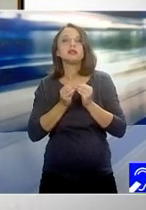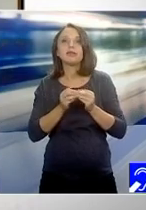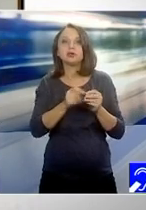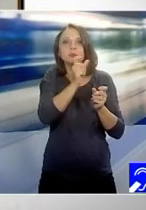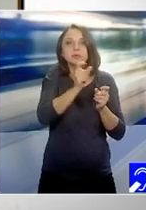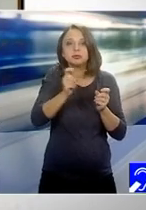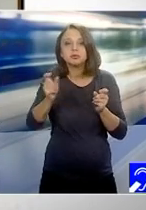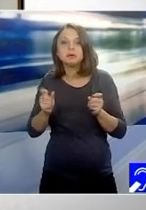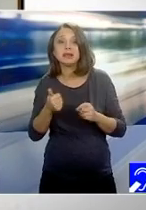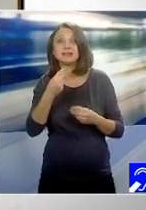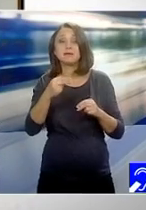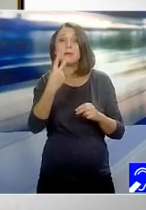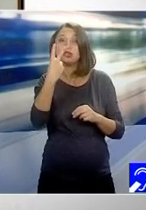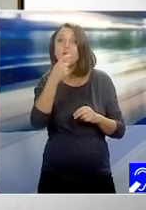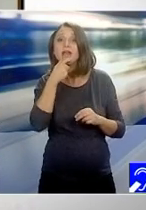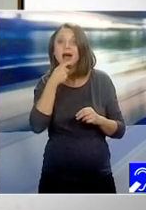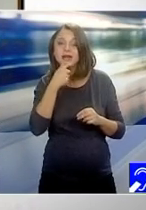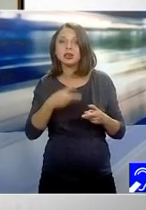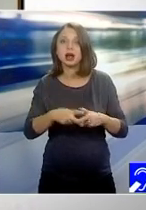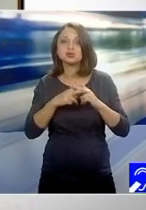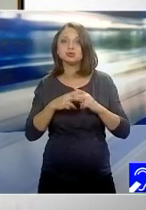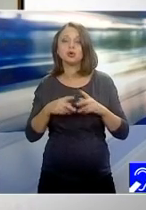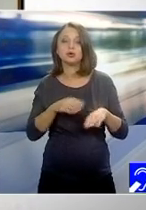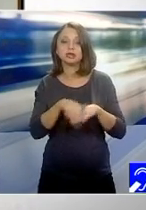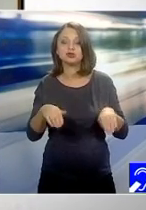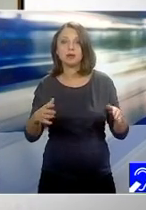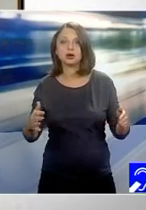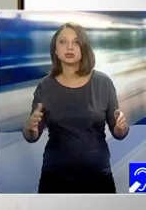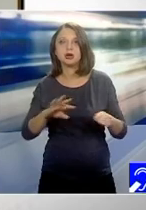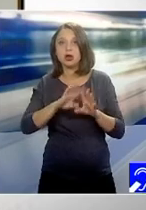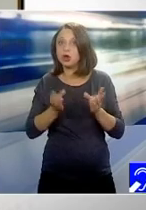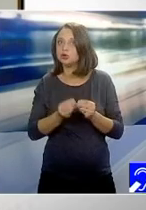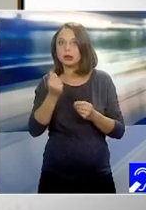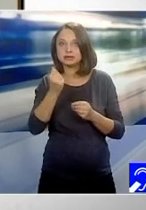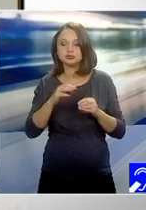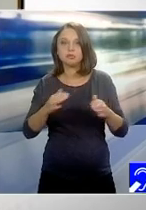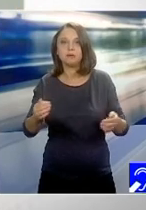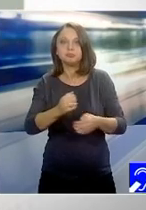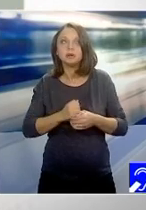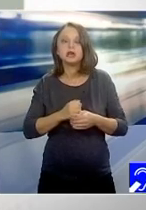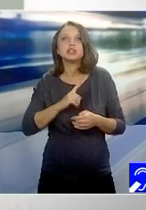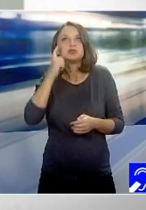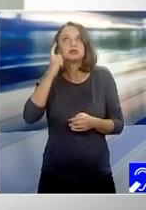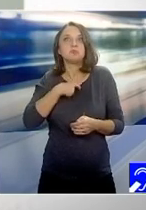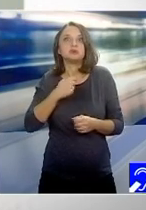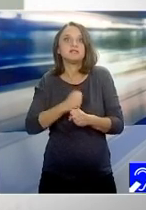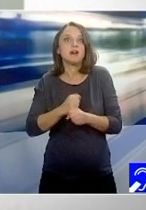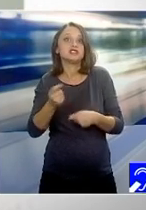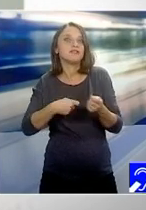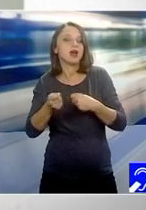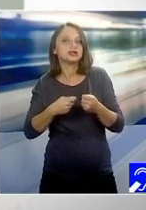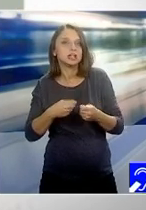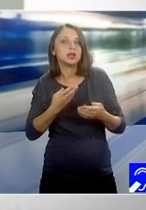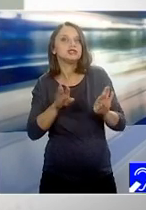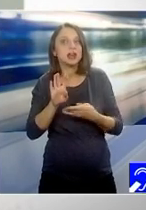2 ani și atunci poți să lucrezi. Sunt idei care ar putea să fie implementate totuși, și la noi. Și de,